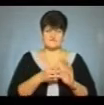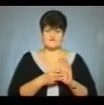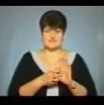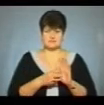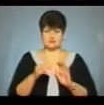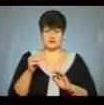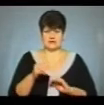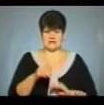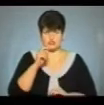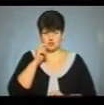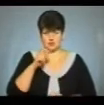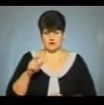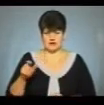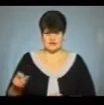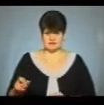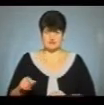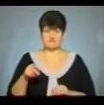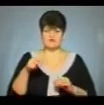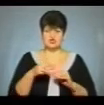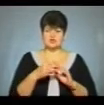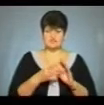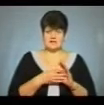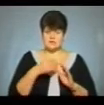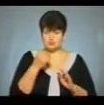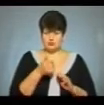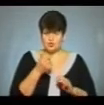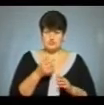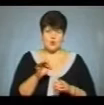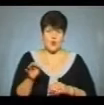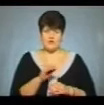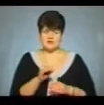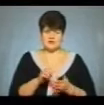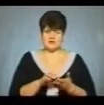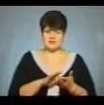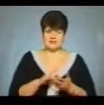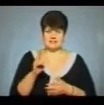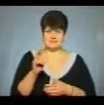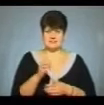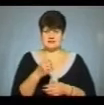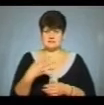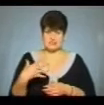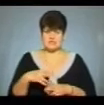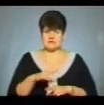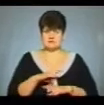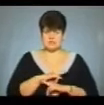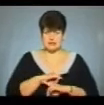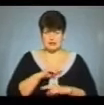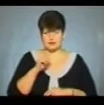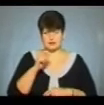800 тисяч українців. За 2019 рік офіційно зареєстрували 215 смертей громадян